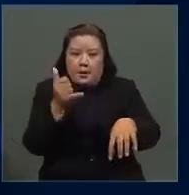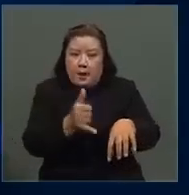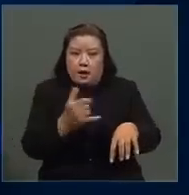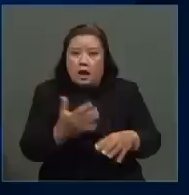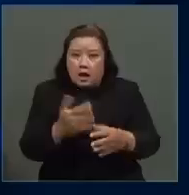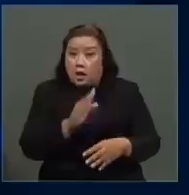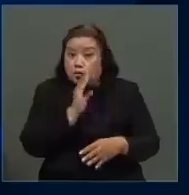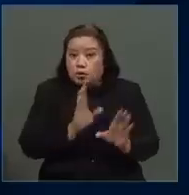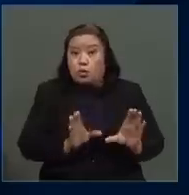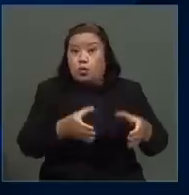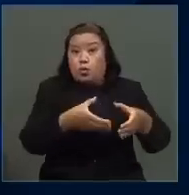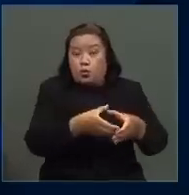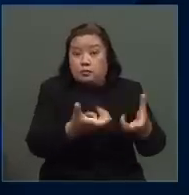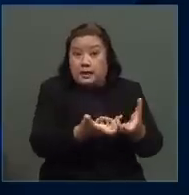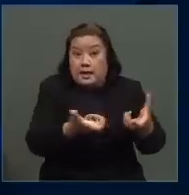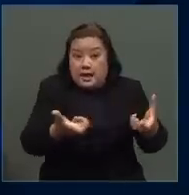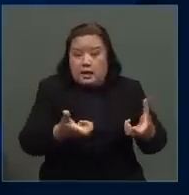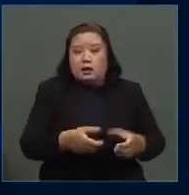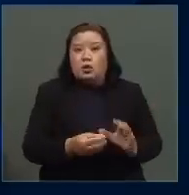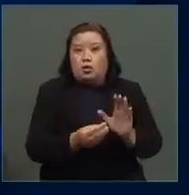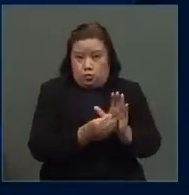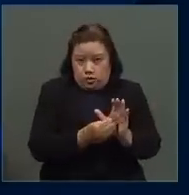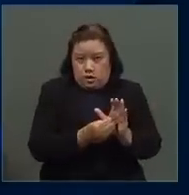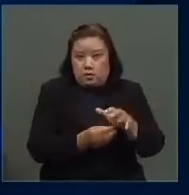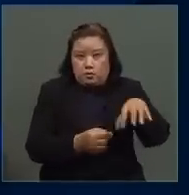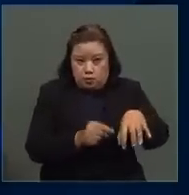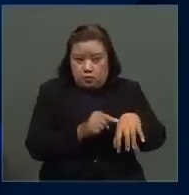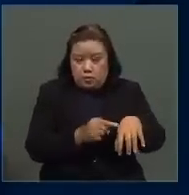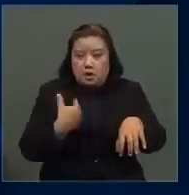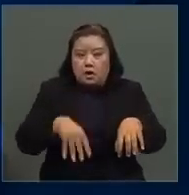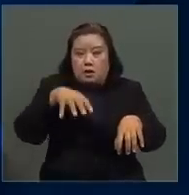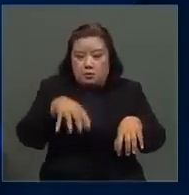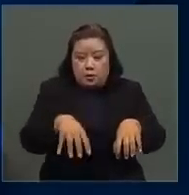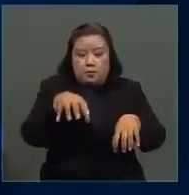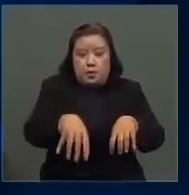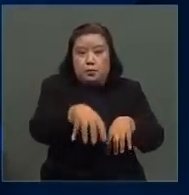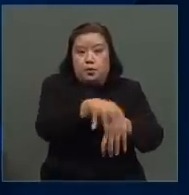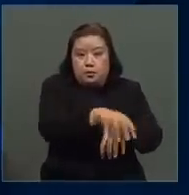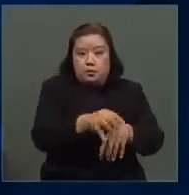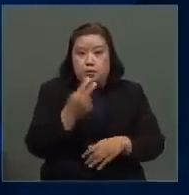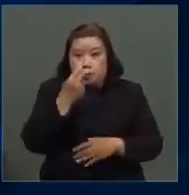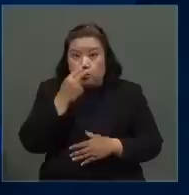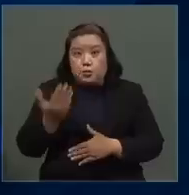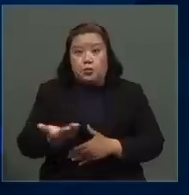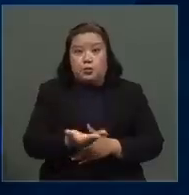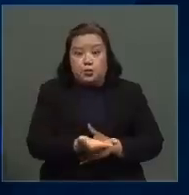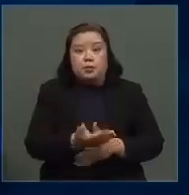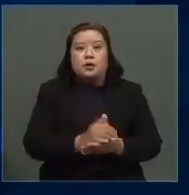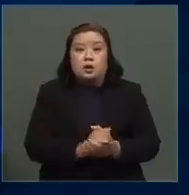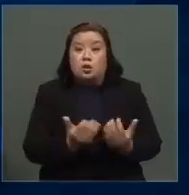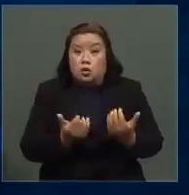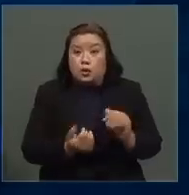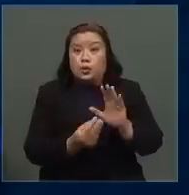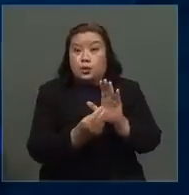แยกเป็นกลุ่มกรุงเทพฯปริมณฑลและจังหวัดอื่นๆที่เหลือในสไลด์ถัดไปนะคะซึ่ง